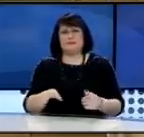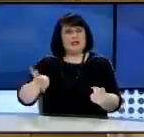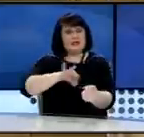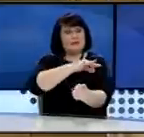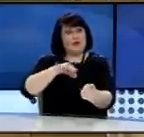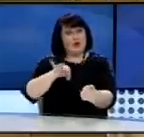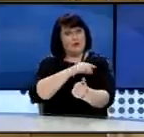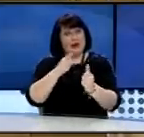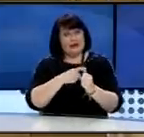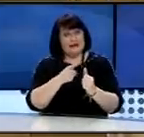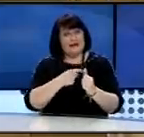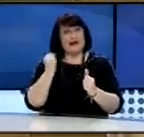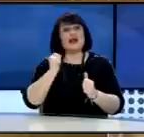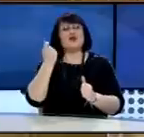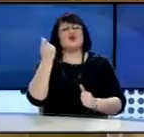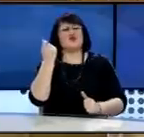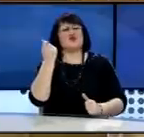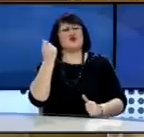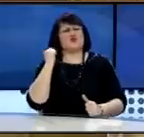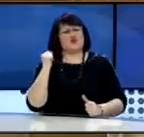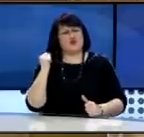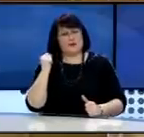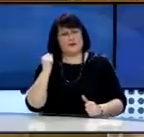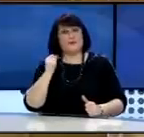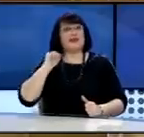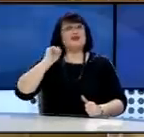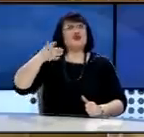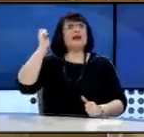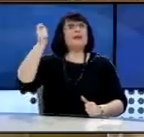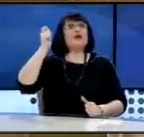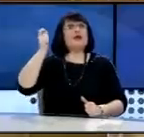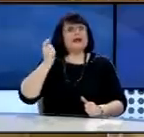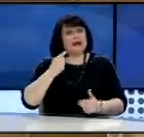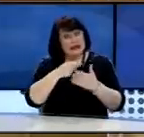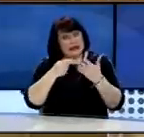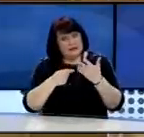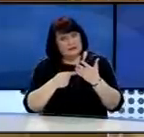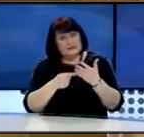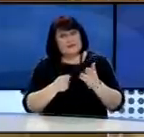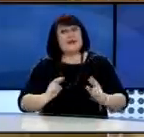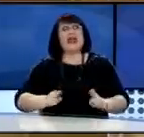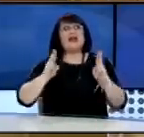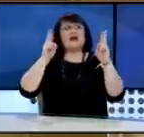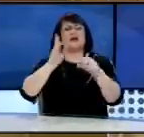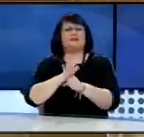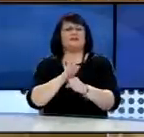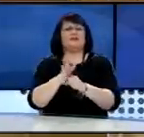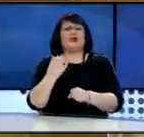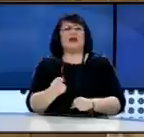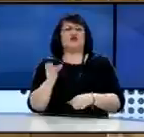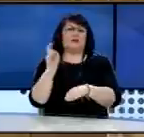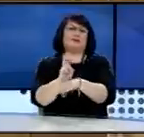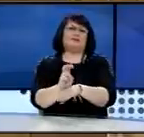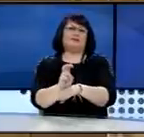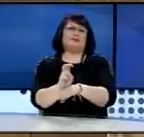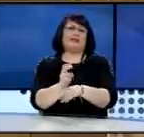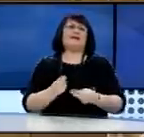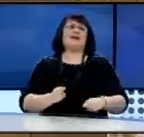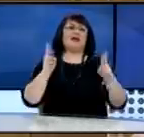διπλωματία, η ισχυρή οικονομία, η εξωτερική πολιτική, η ενεργειακή επάρκεια, η ενεργειακή